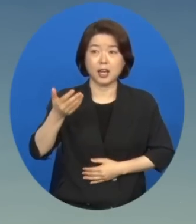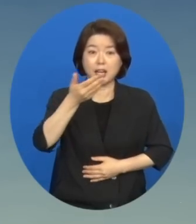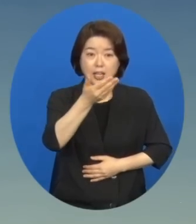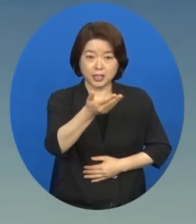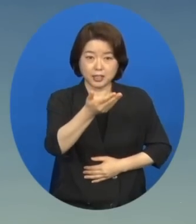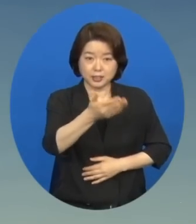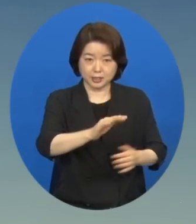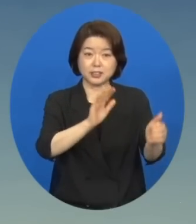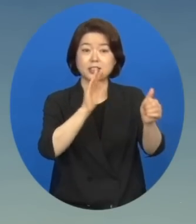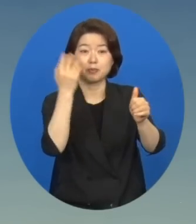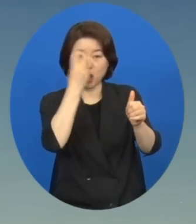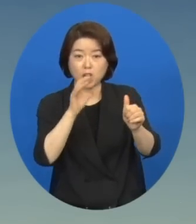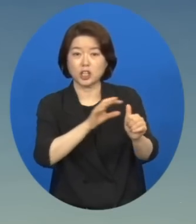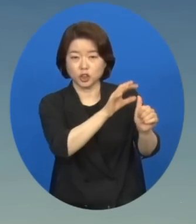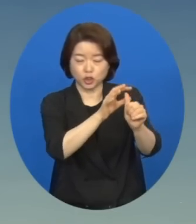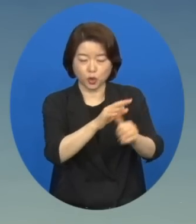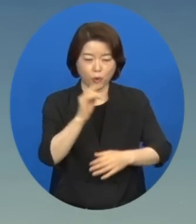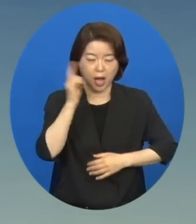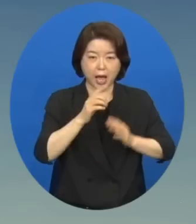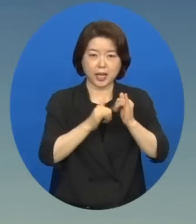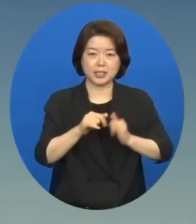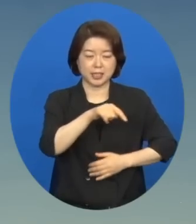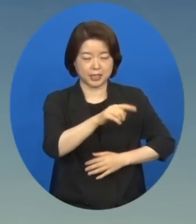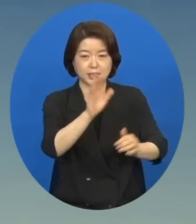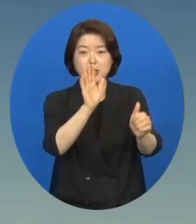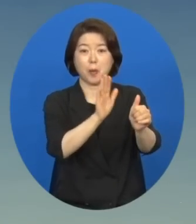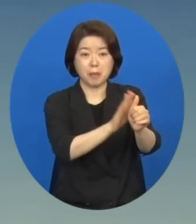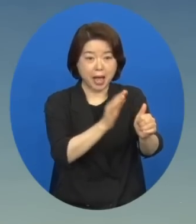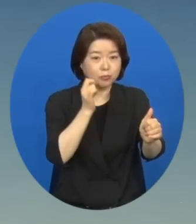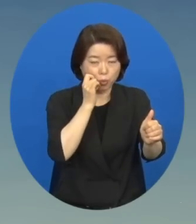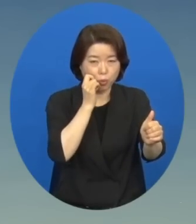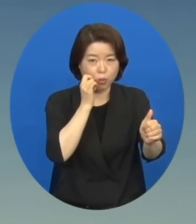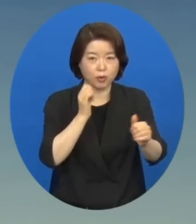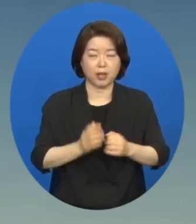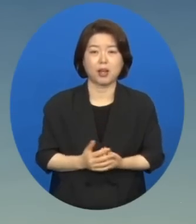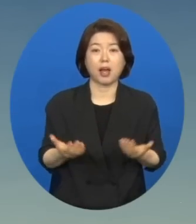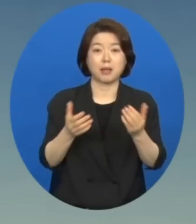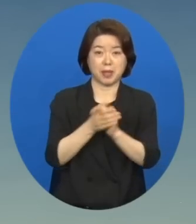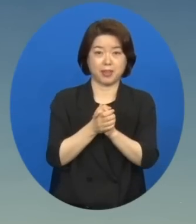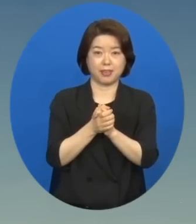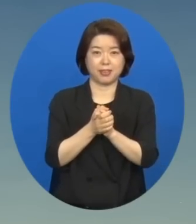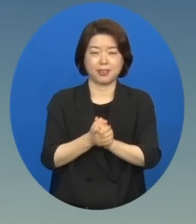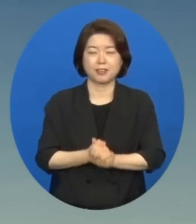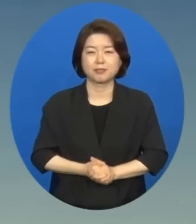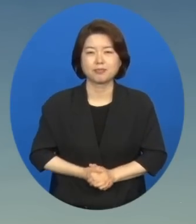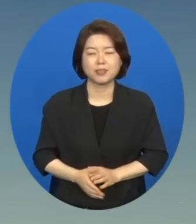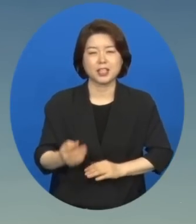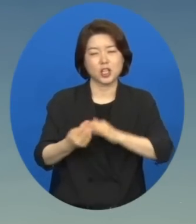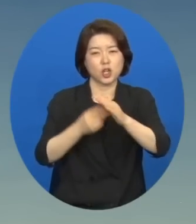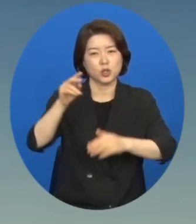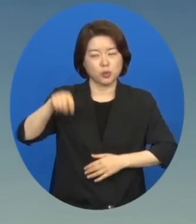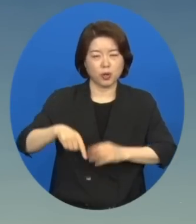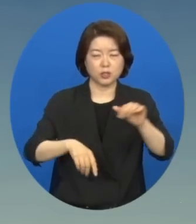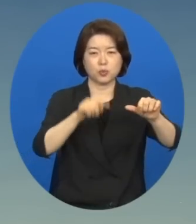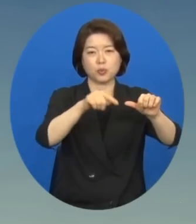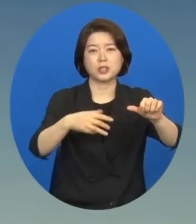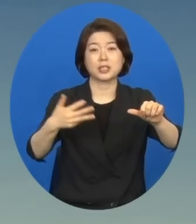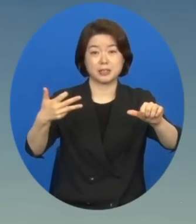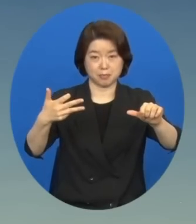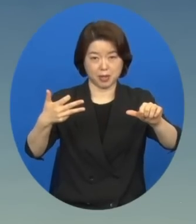지키심에 악한 자가 그를 만지지도 못하느니라. 아멘. 이 요한일서 5장